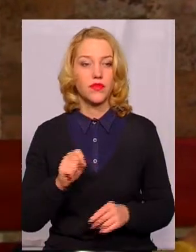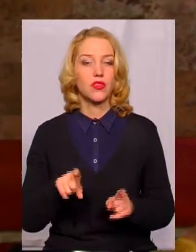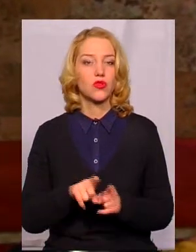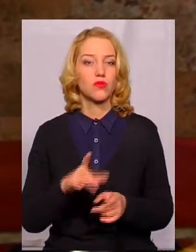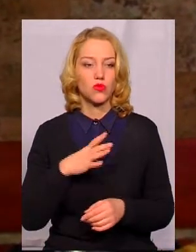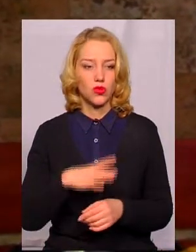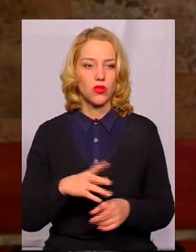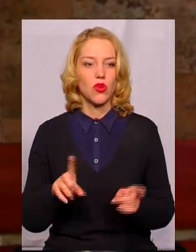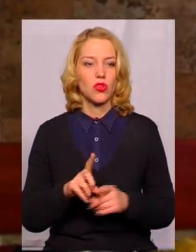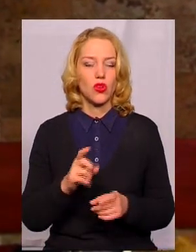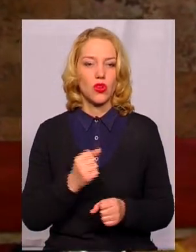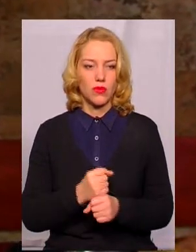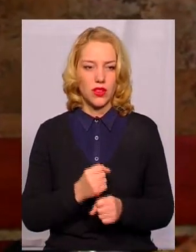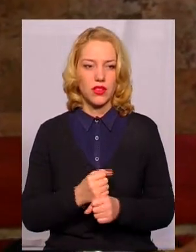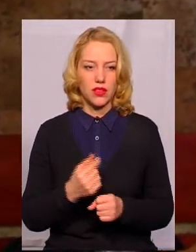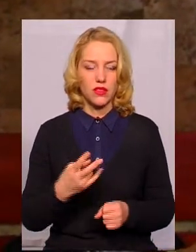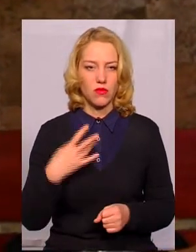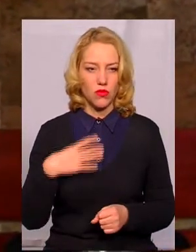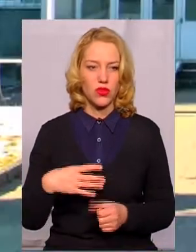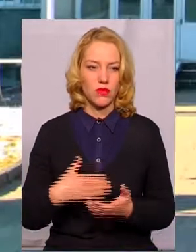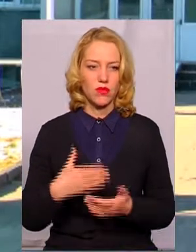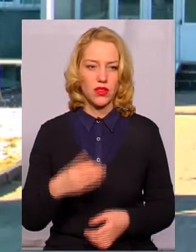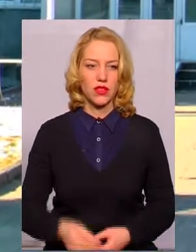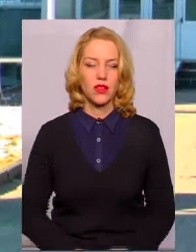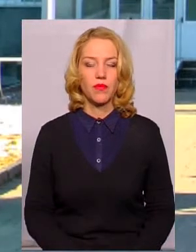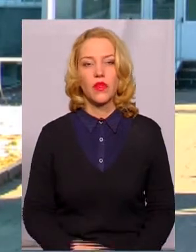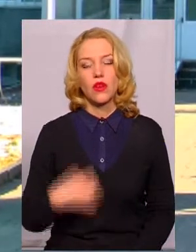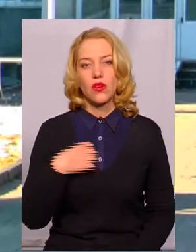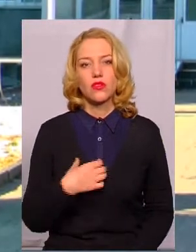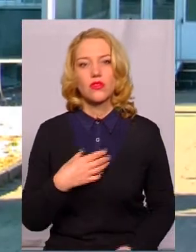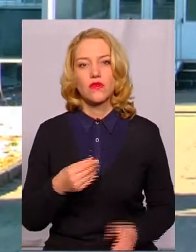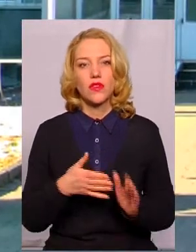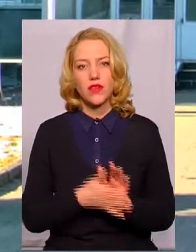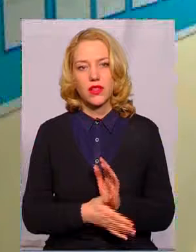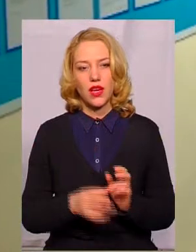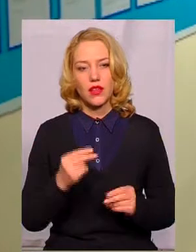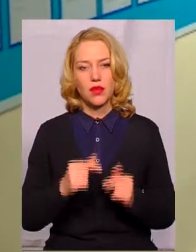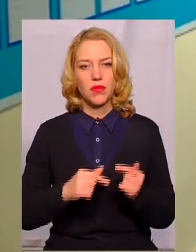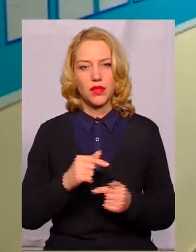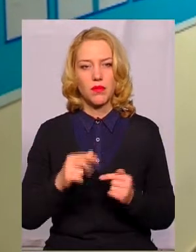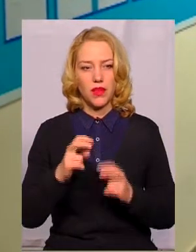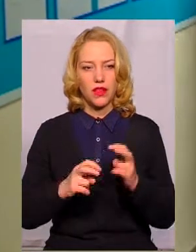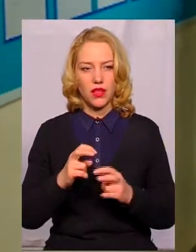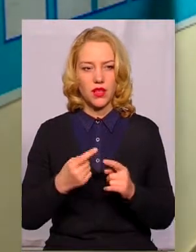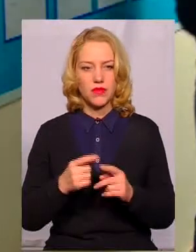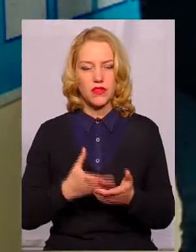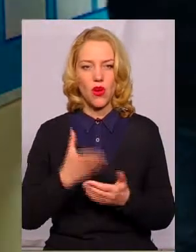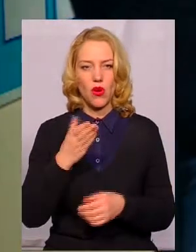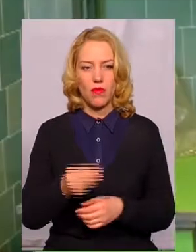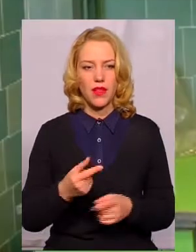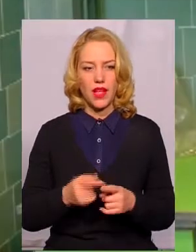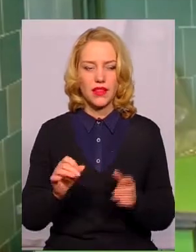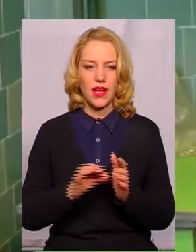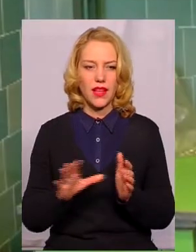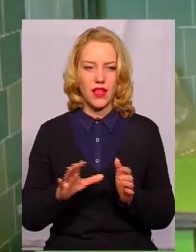мусимо платити. А що ж тоді робити? Основні витрати підприємства – оплата енергоносіїв та реагенти для